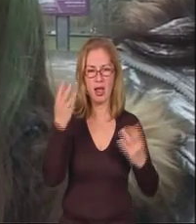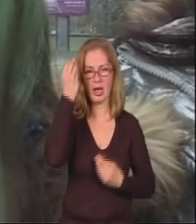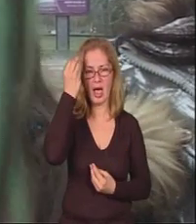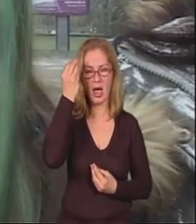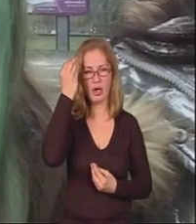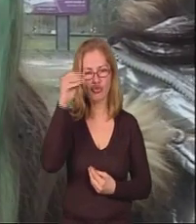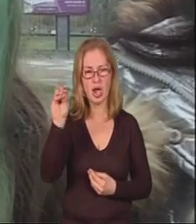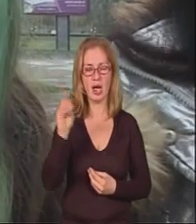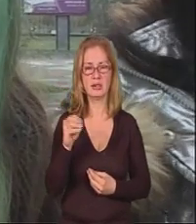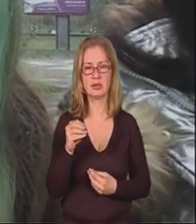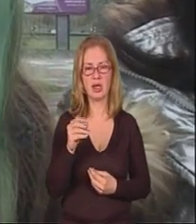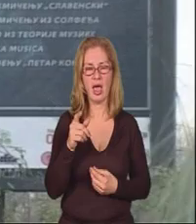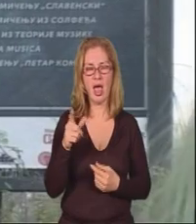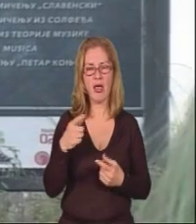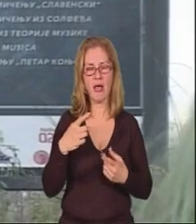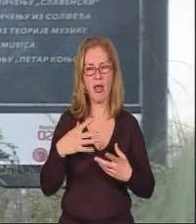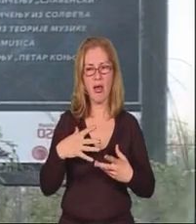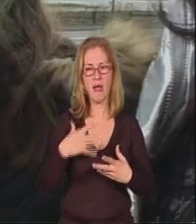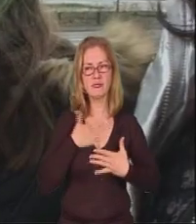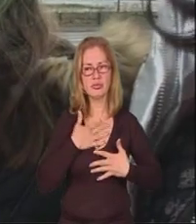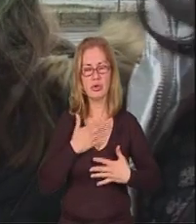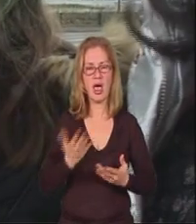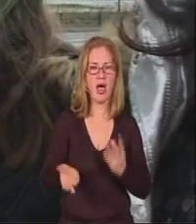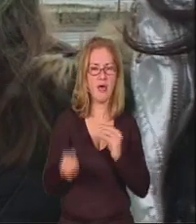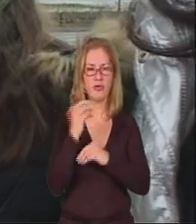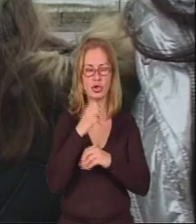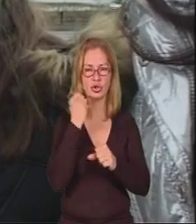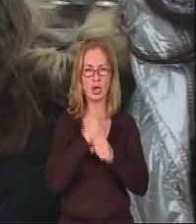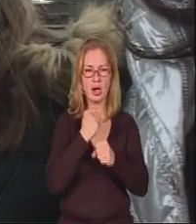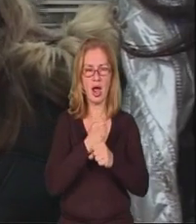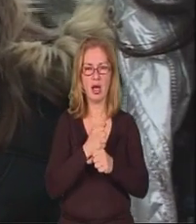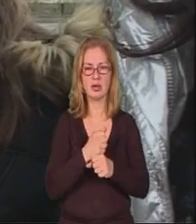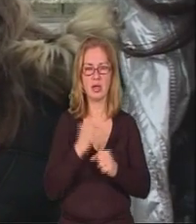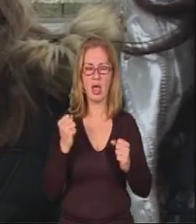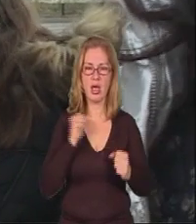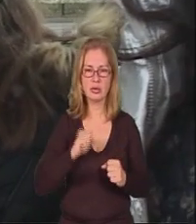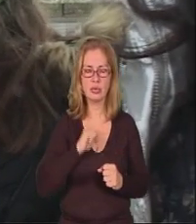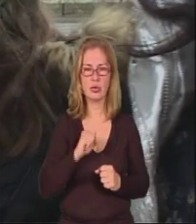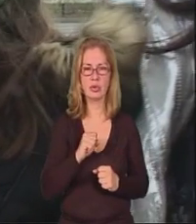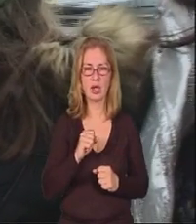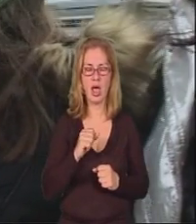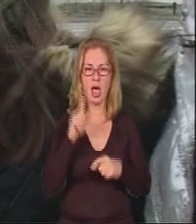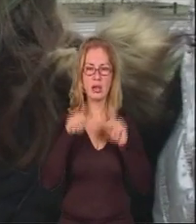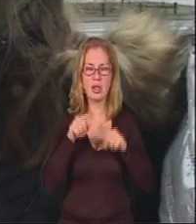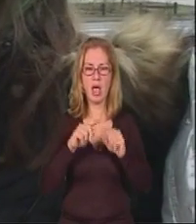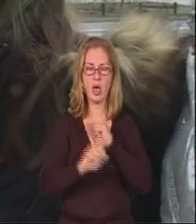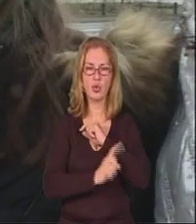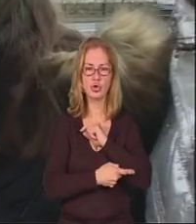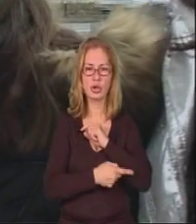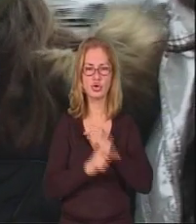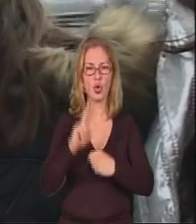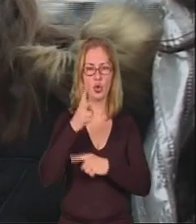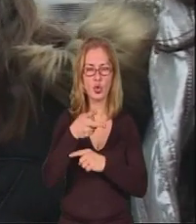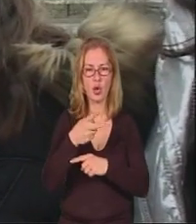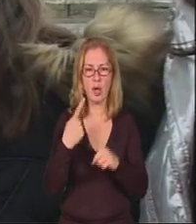velika čast i pre svega motivacija da još više se trudi i radi. Neki učenici su čak i po drugi put na bilbordima